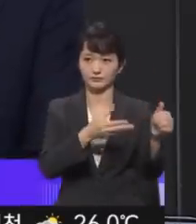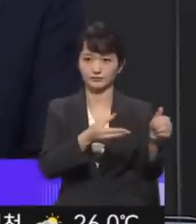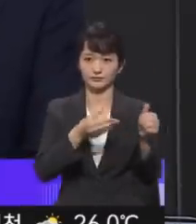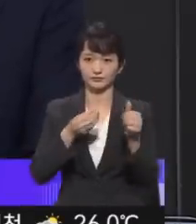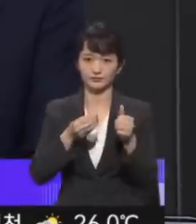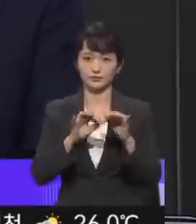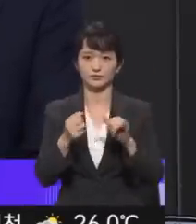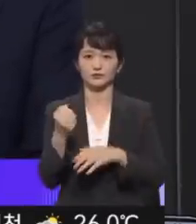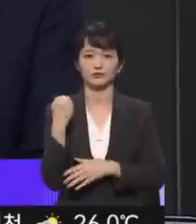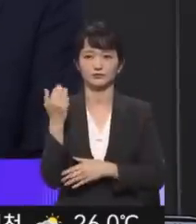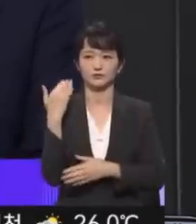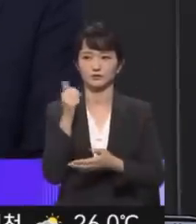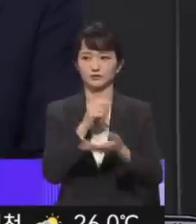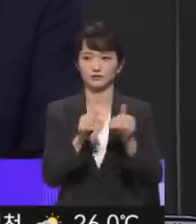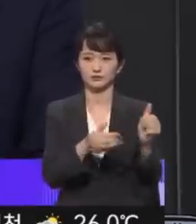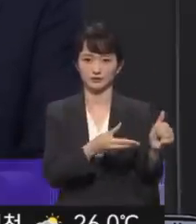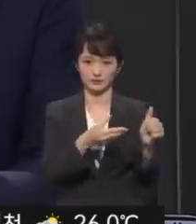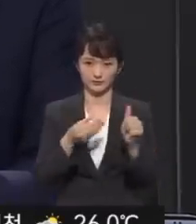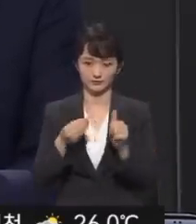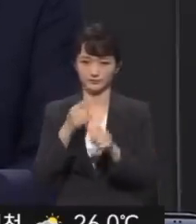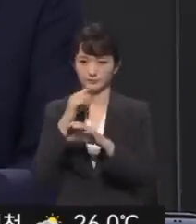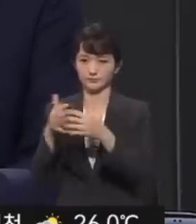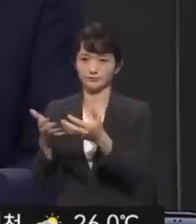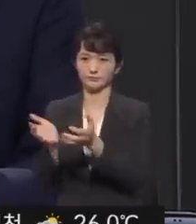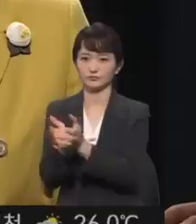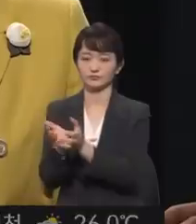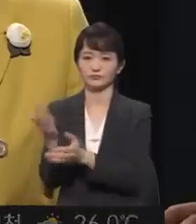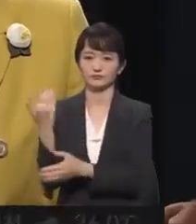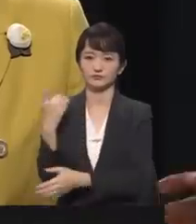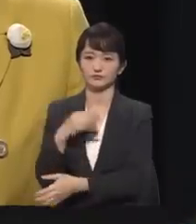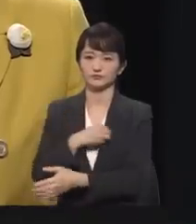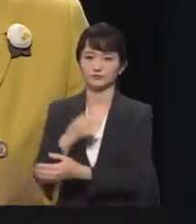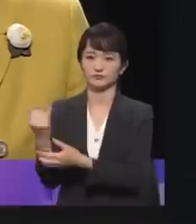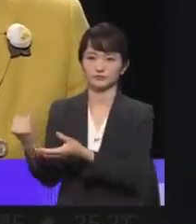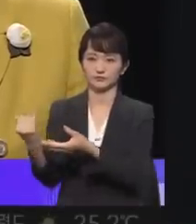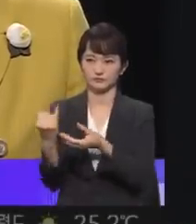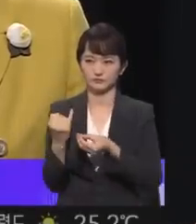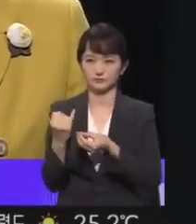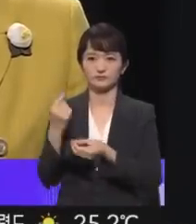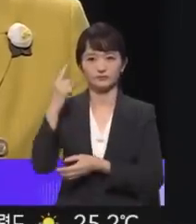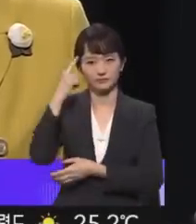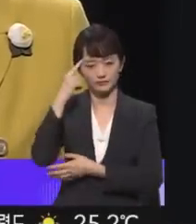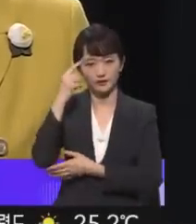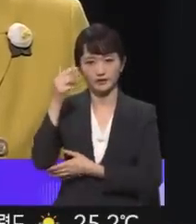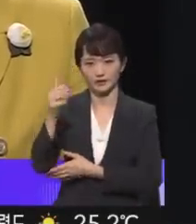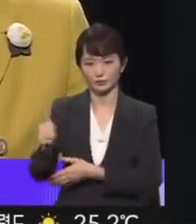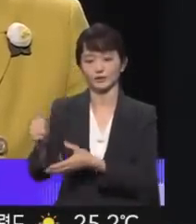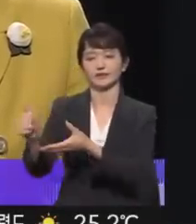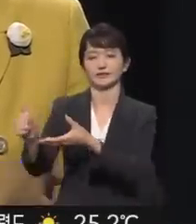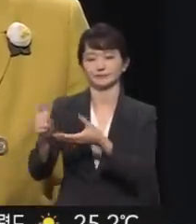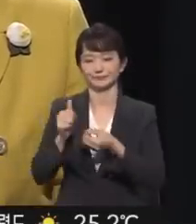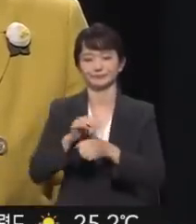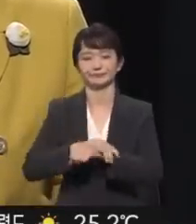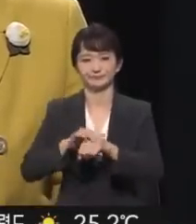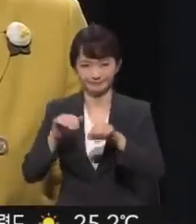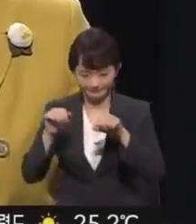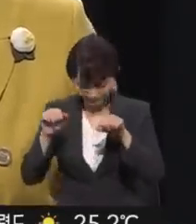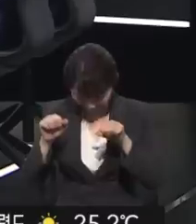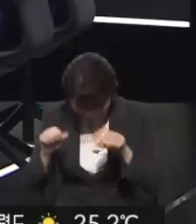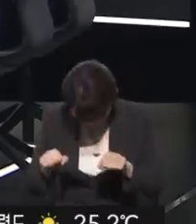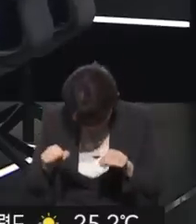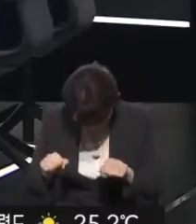국민의 힘에 윤희석 전 대변인 더불어 민주당 김유정 전 의원 김성회 신과의 도장 나왔습니다